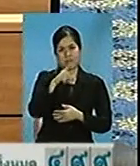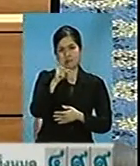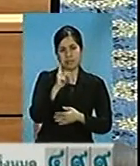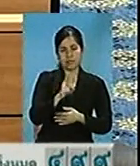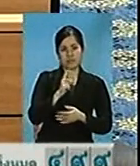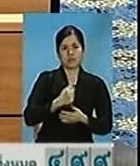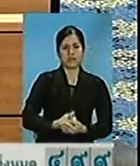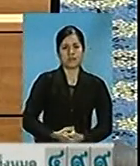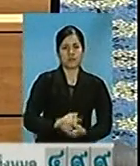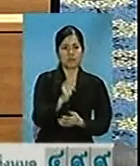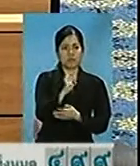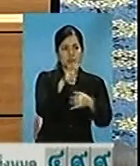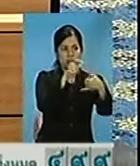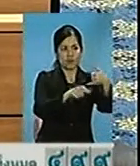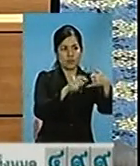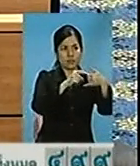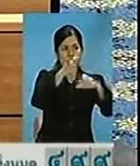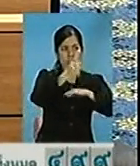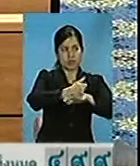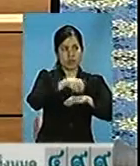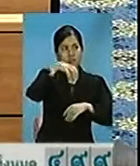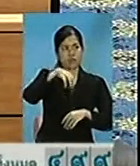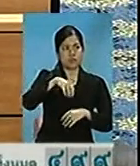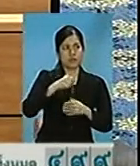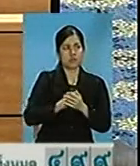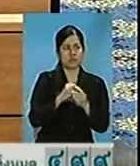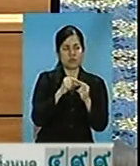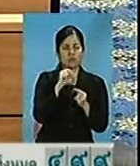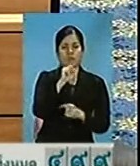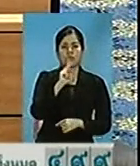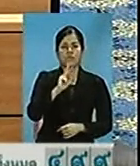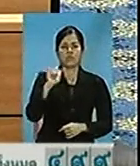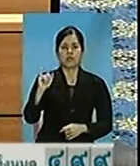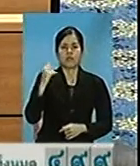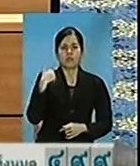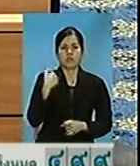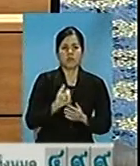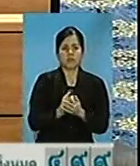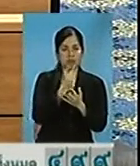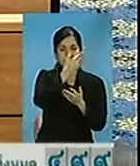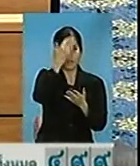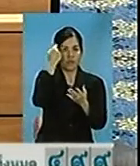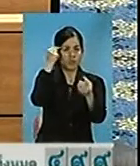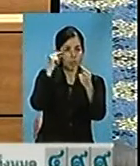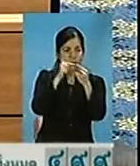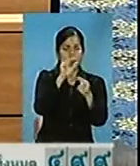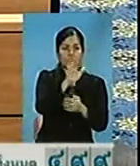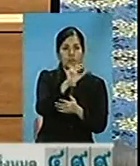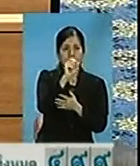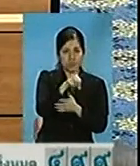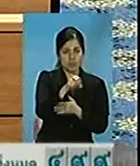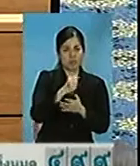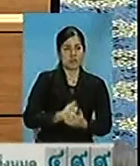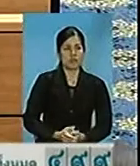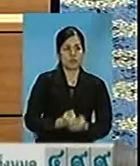ท่านวิทย์ท่านเป็นผอ.ของกองทุนสงเคราะห์การทำสวนยางมาก่อนเนี่ยท่านลืมวัตถุประสงค์ของกองทุนสงเคราะห์การทำสวนยางห